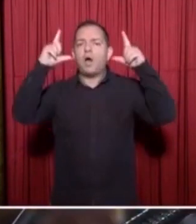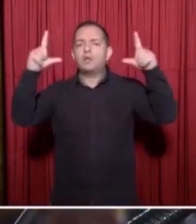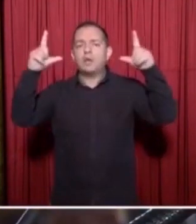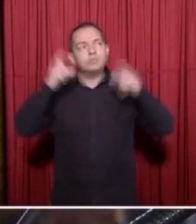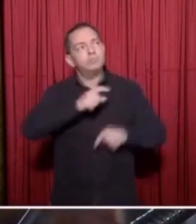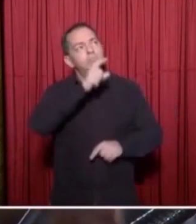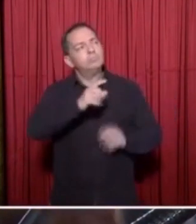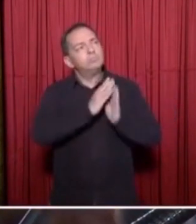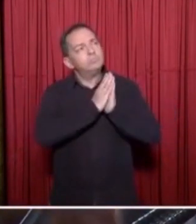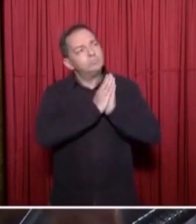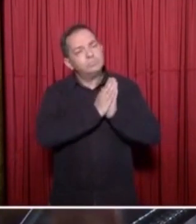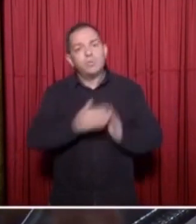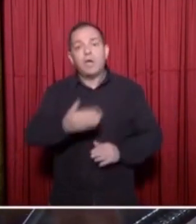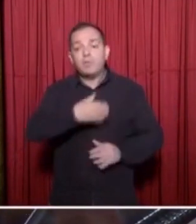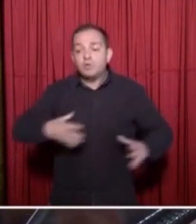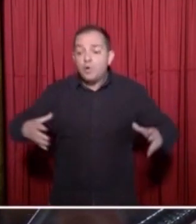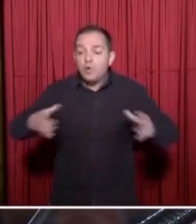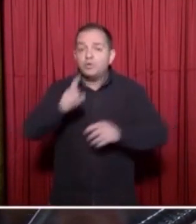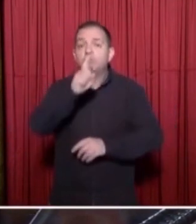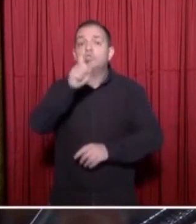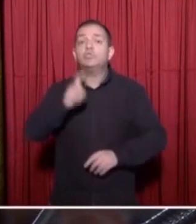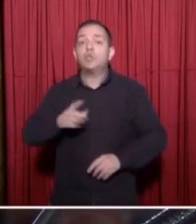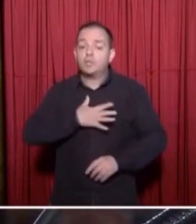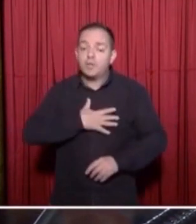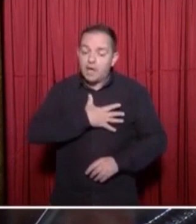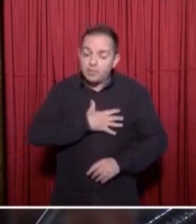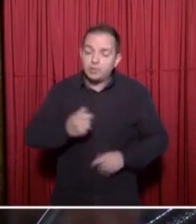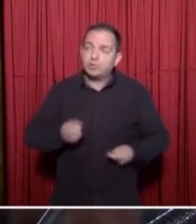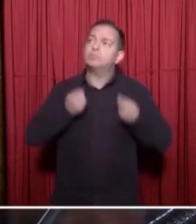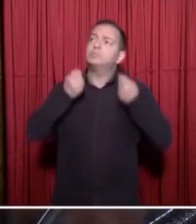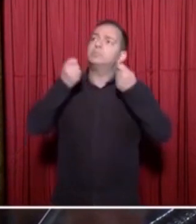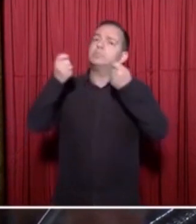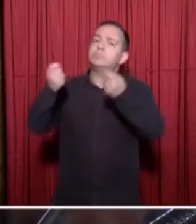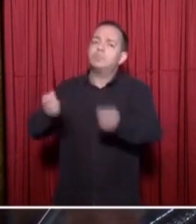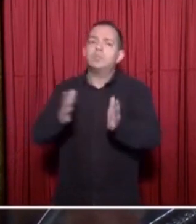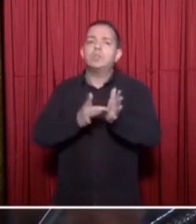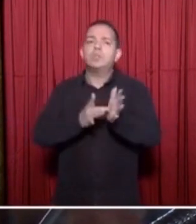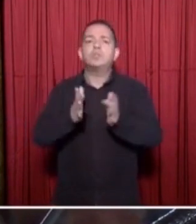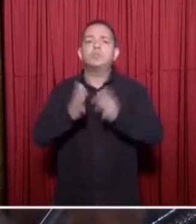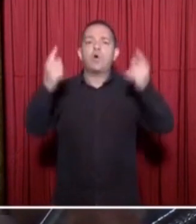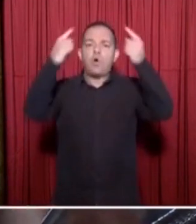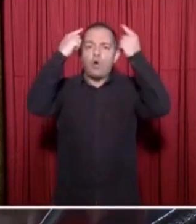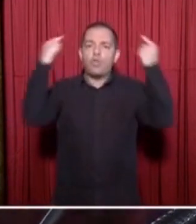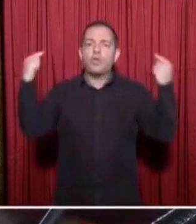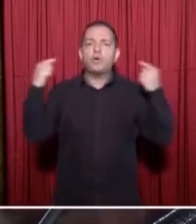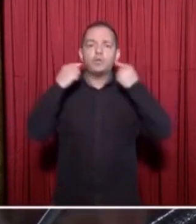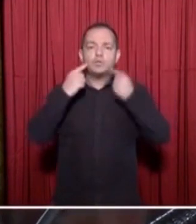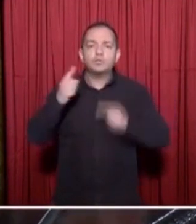Αγίων μνημονεύσαντες σε αυτούς και αλλήλους και πάσαν την ζωήν